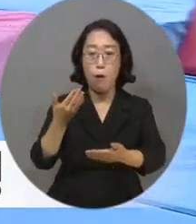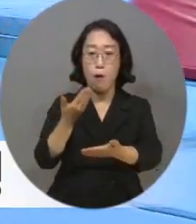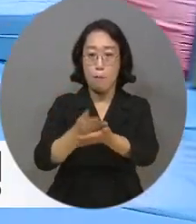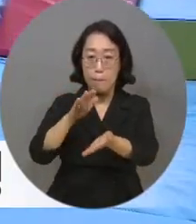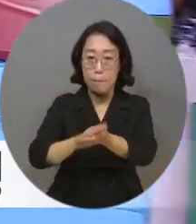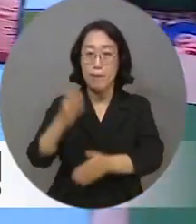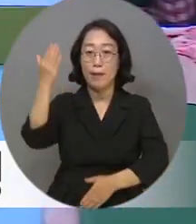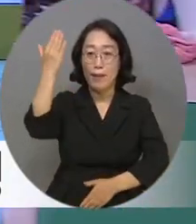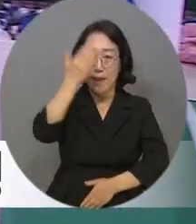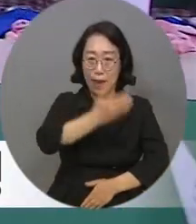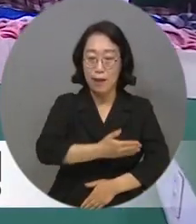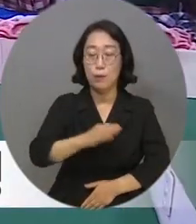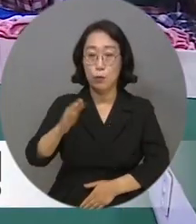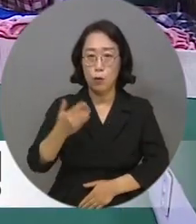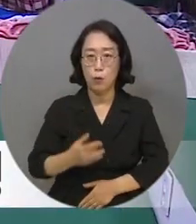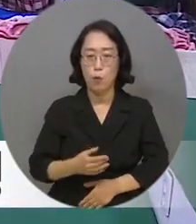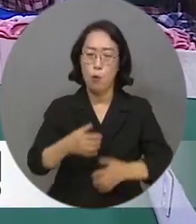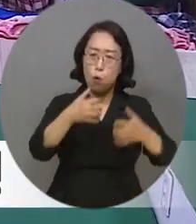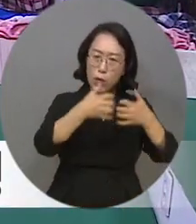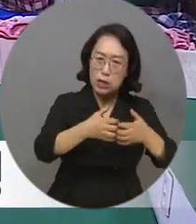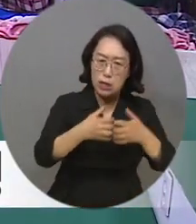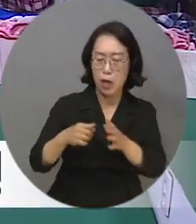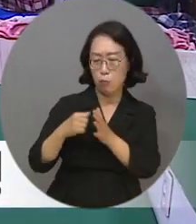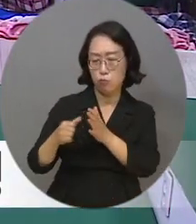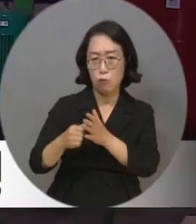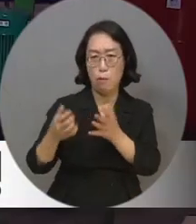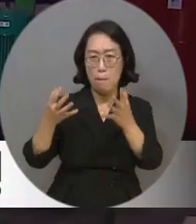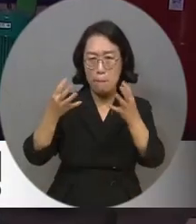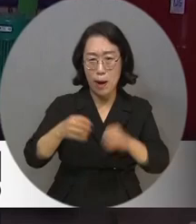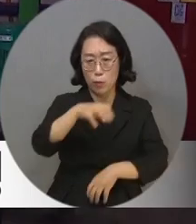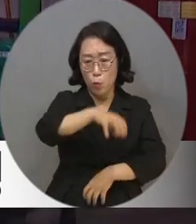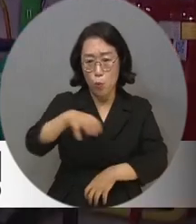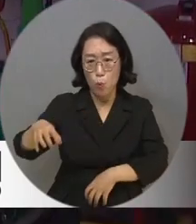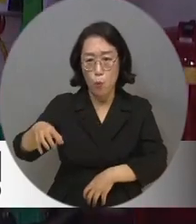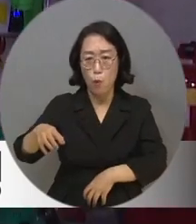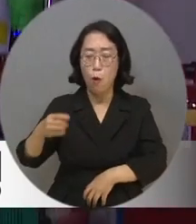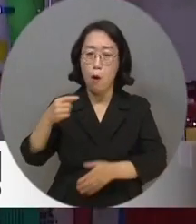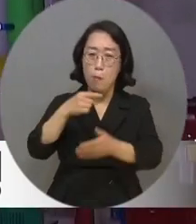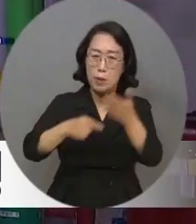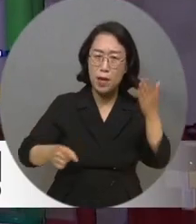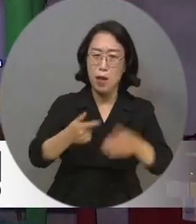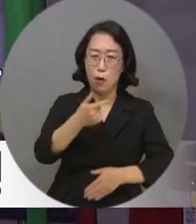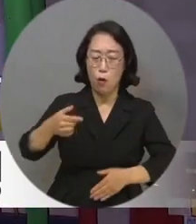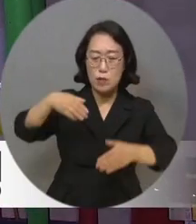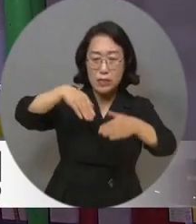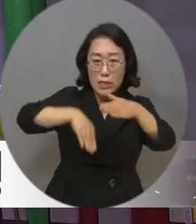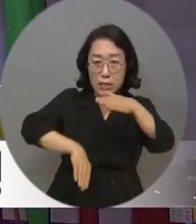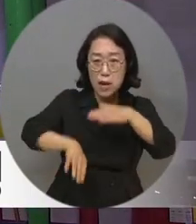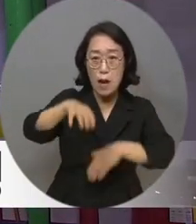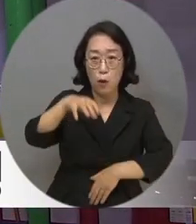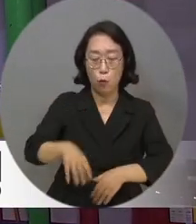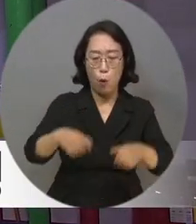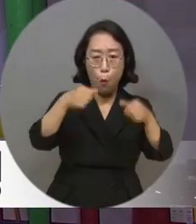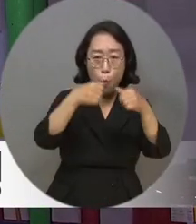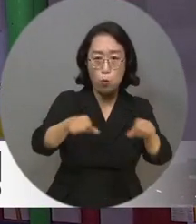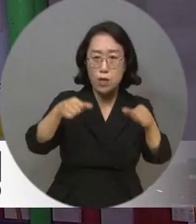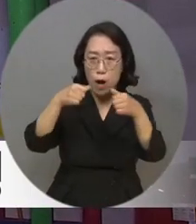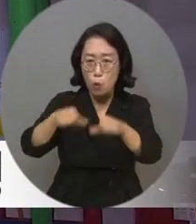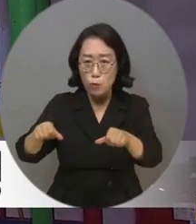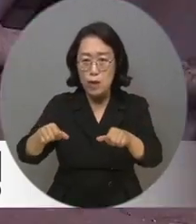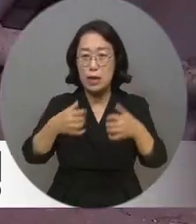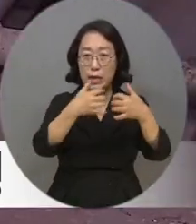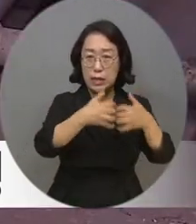깔끔해졌습니다 국가의 장비와 시설들이 위치해 있어 가장 피해가 심각 어떤 지하 고장난 보일러와